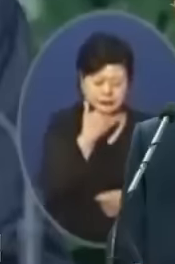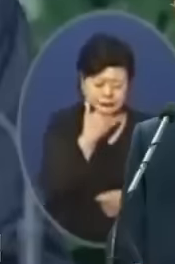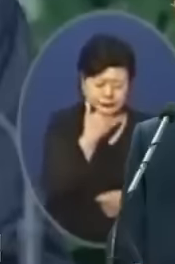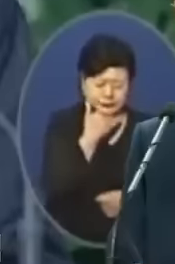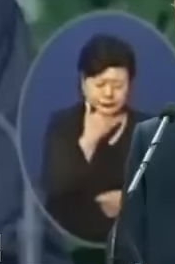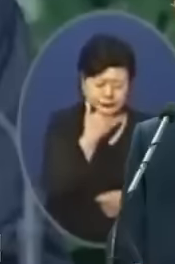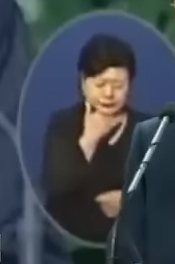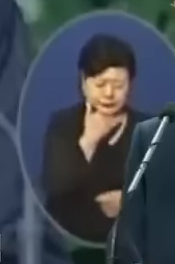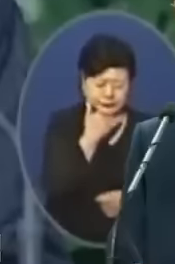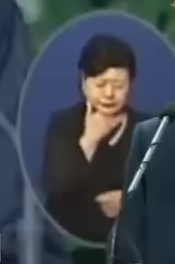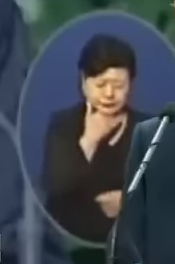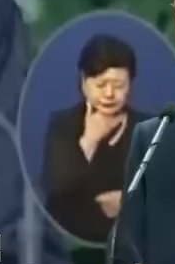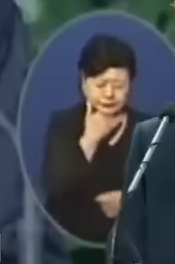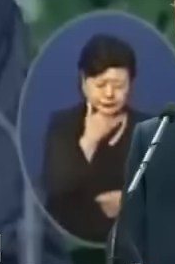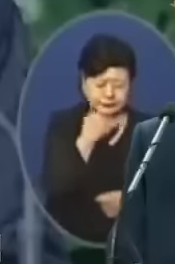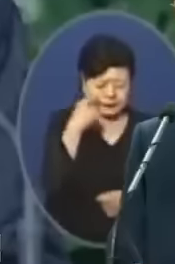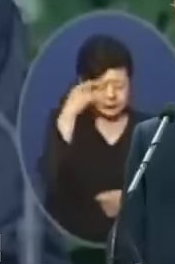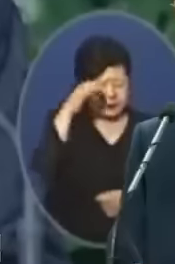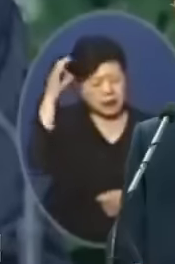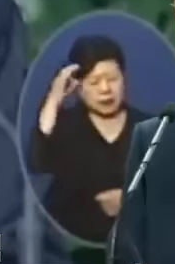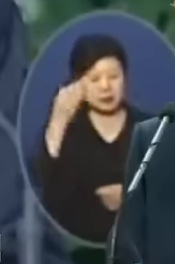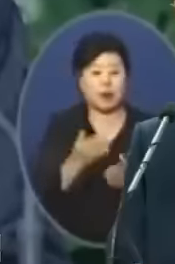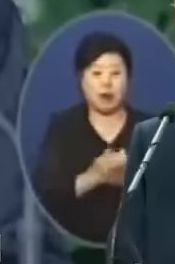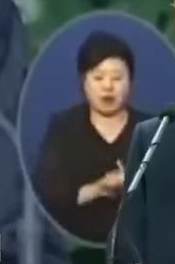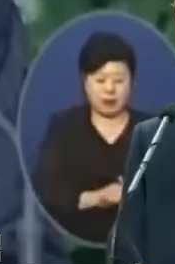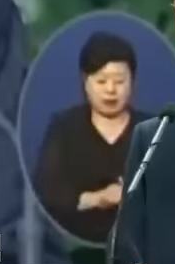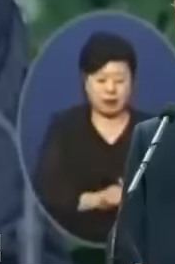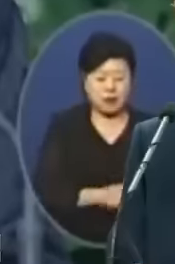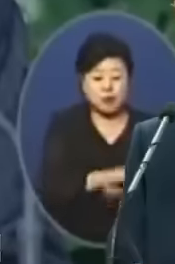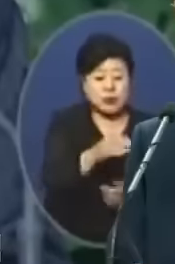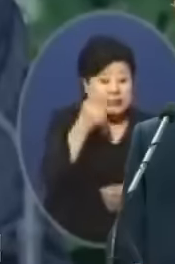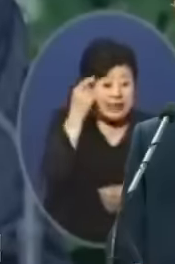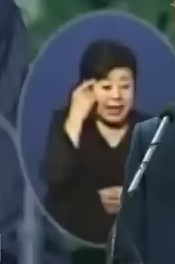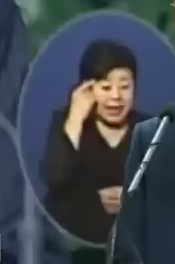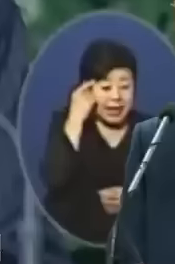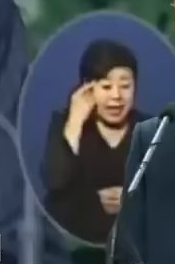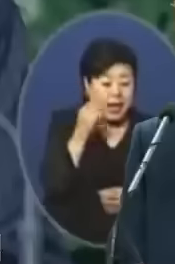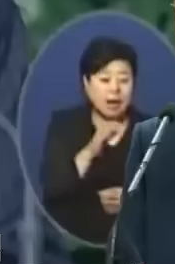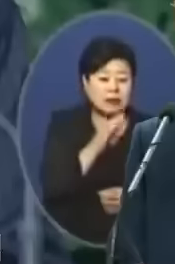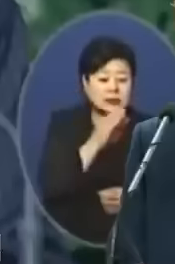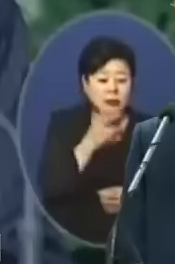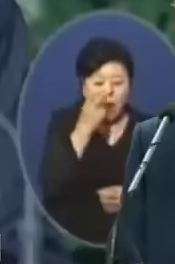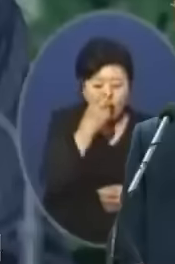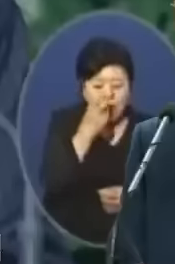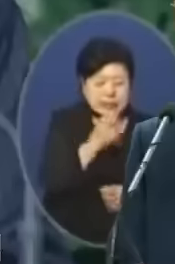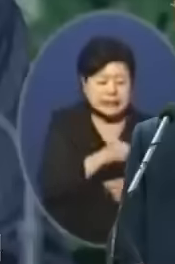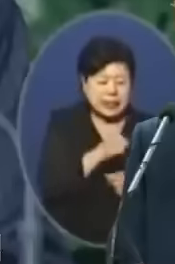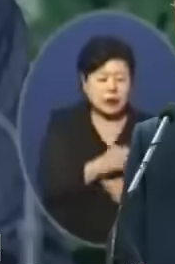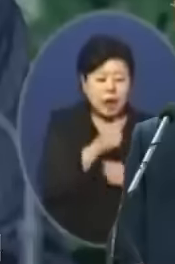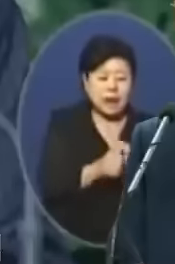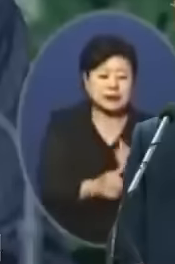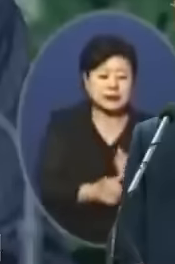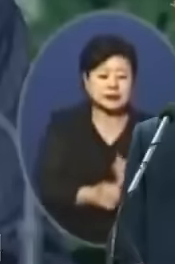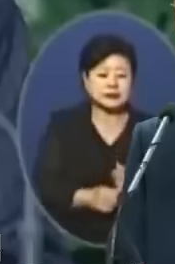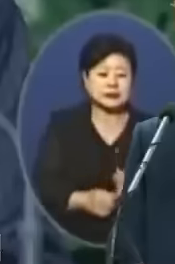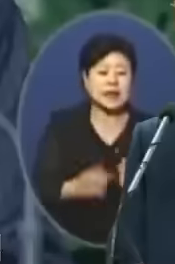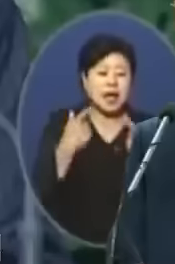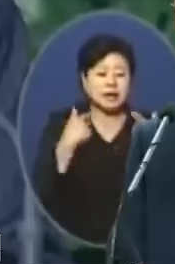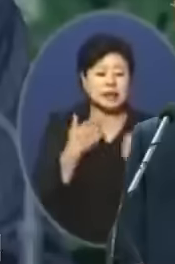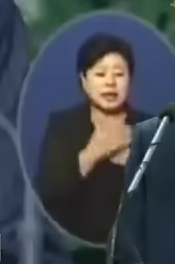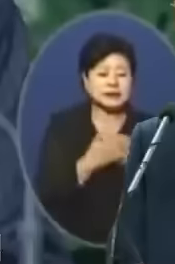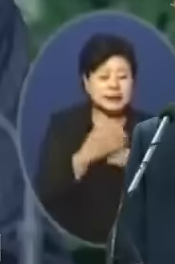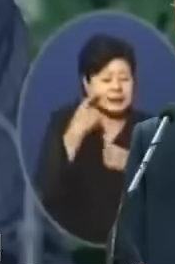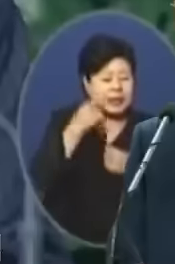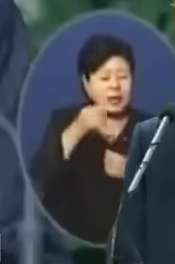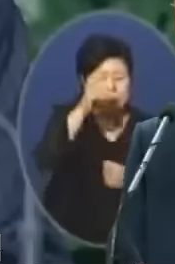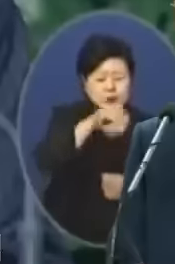있으므로 새로운 생각을 얻는 것입니다. 여러분, 우리 생각을 관리를 잘하시고 항상 은혜로운 생각을 하기